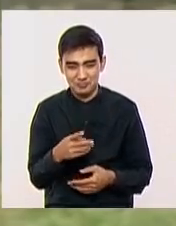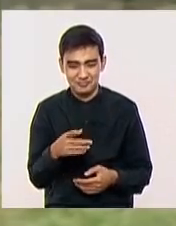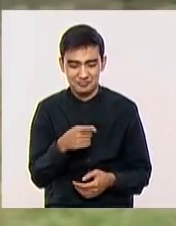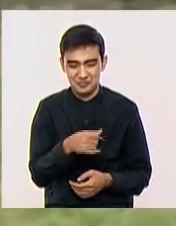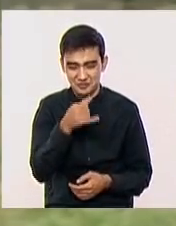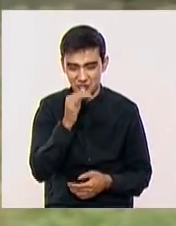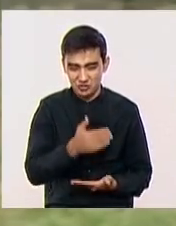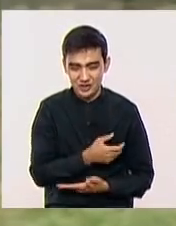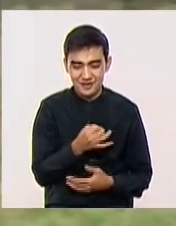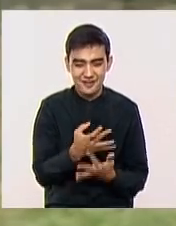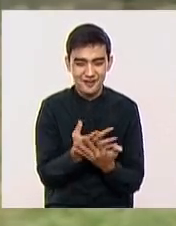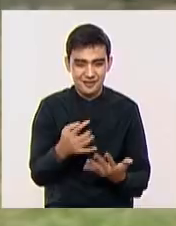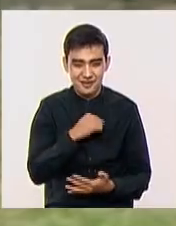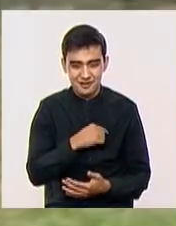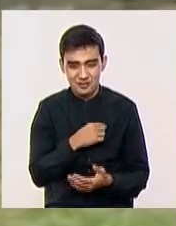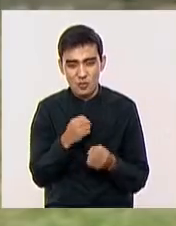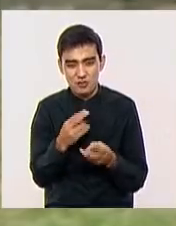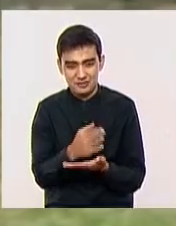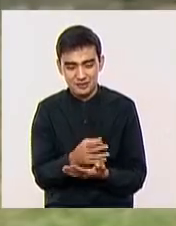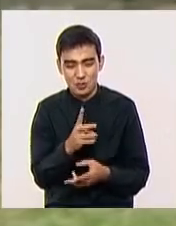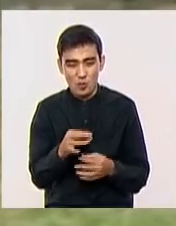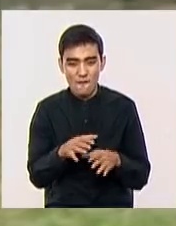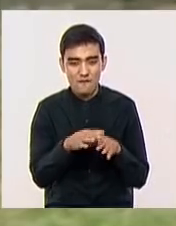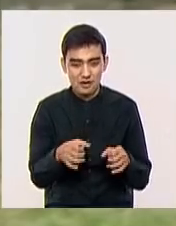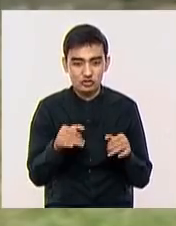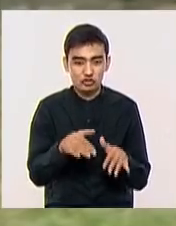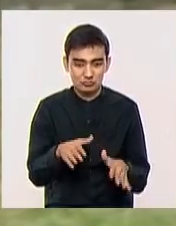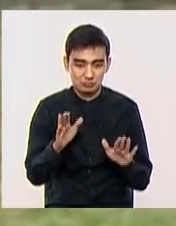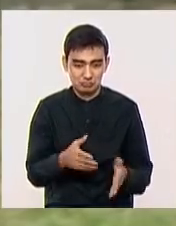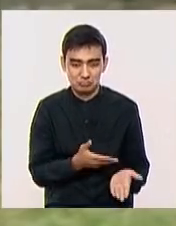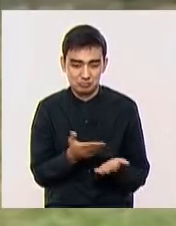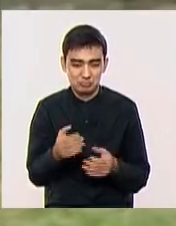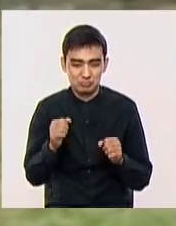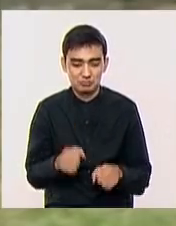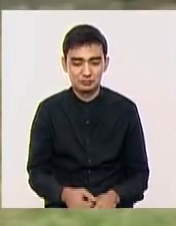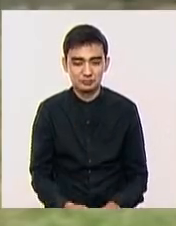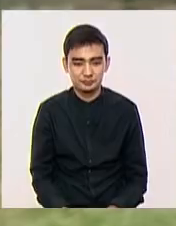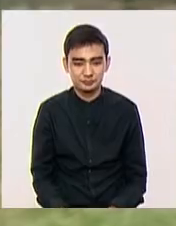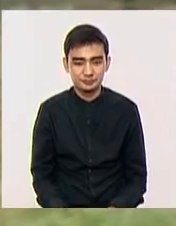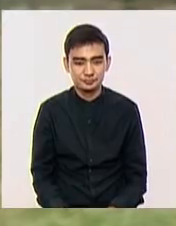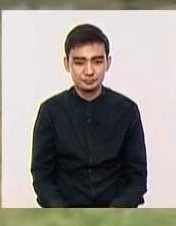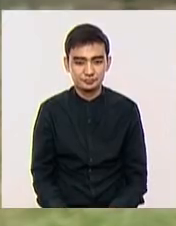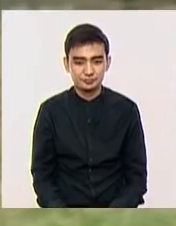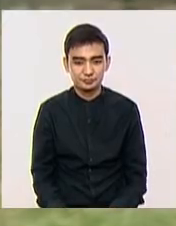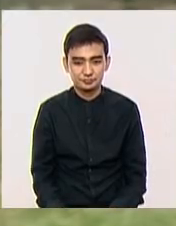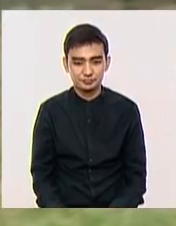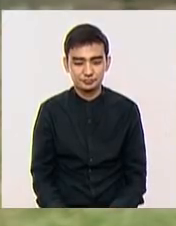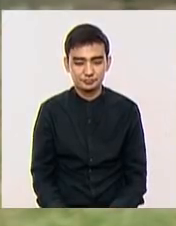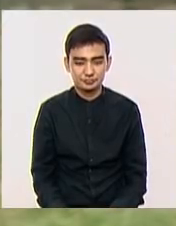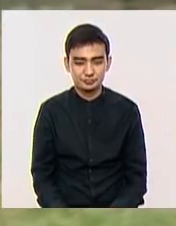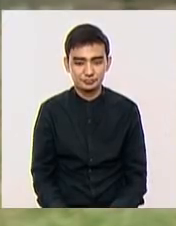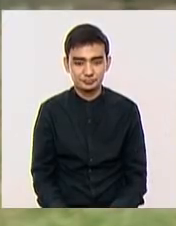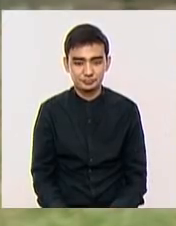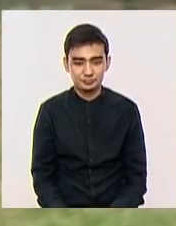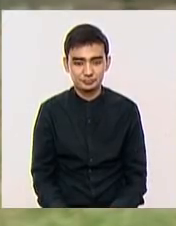Есть опасения самого разного характера, но раз власти так решили, добро пожаловать. Нина Шапоза, Зарина Беремкул, Индира